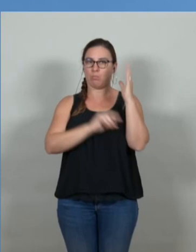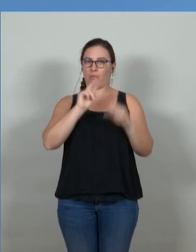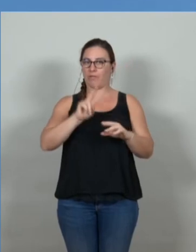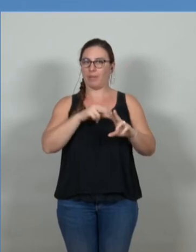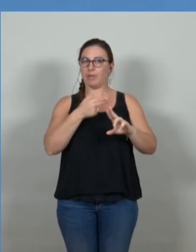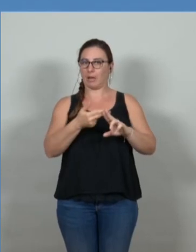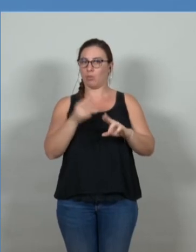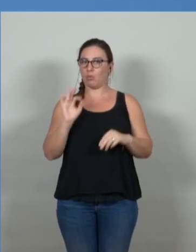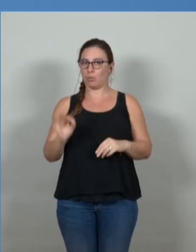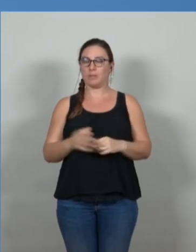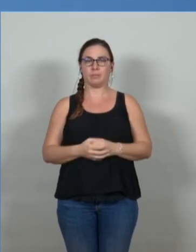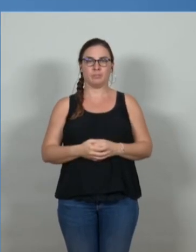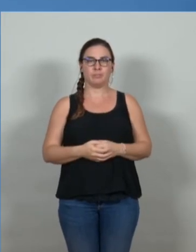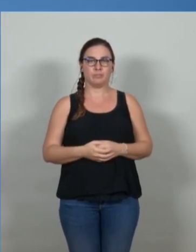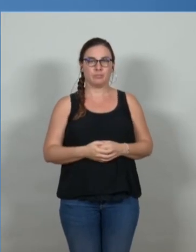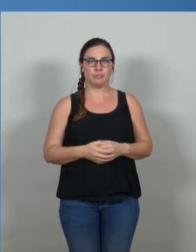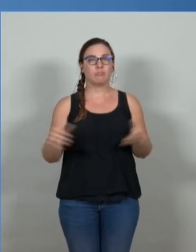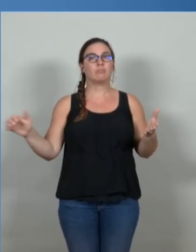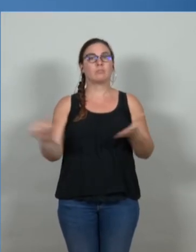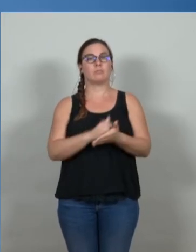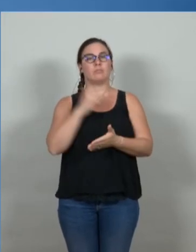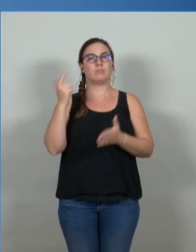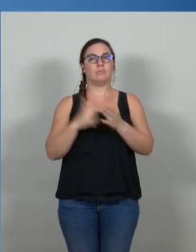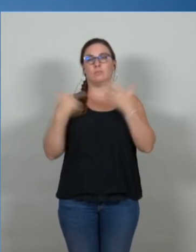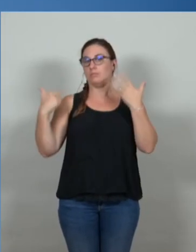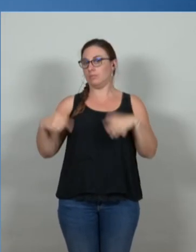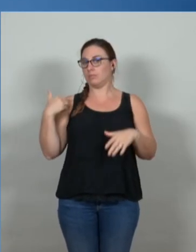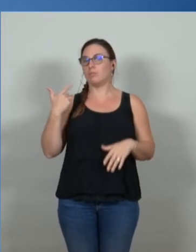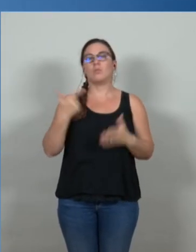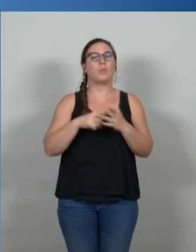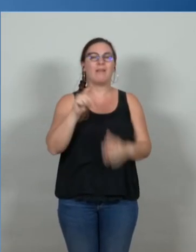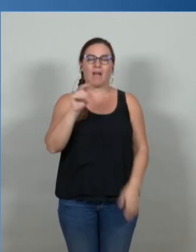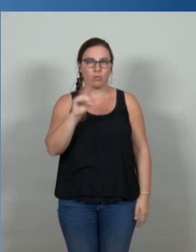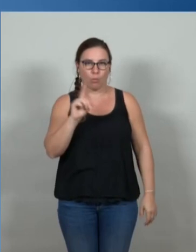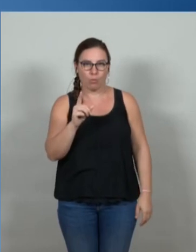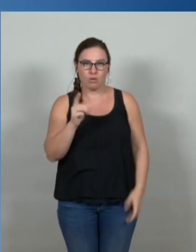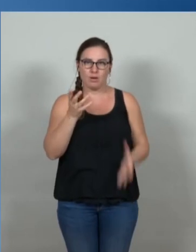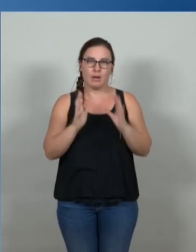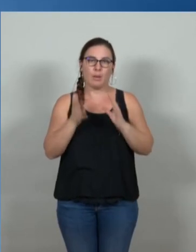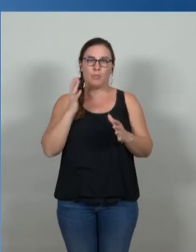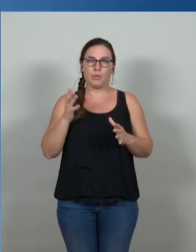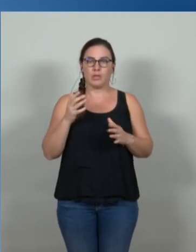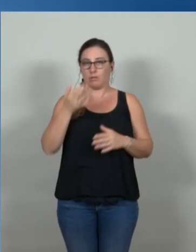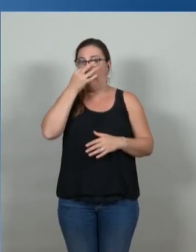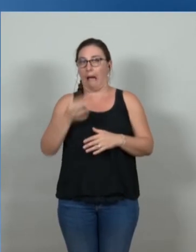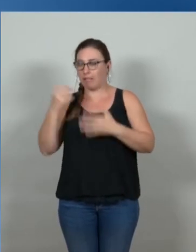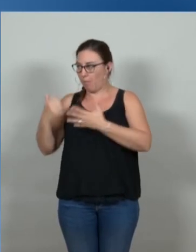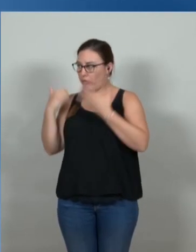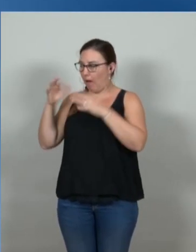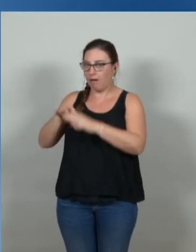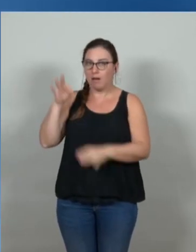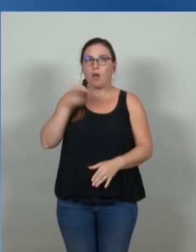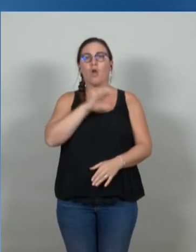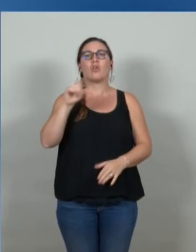d'abord sur la suppression initiale en 2017 c'était pas 2020 mais peut-être avez-vous un mandat de retard la suppression des